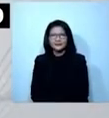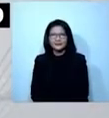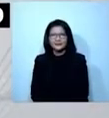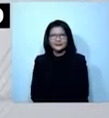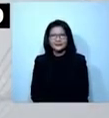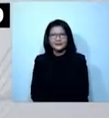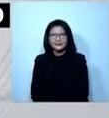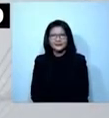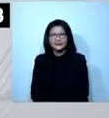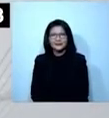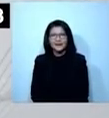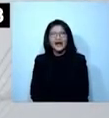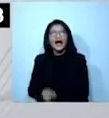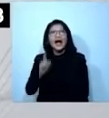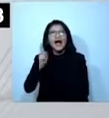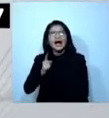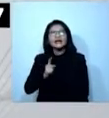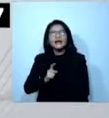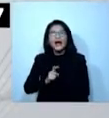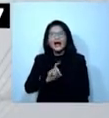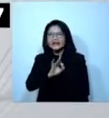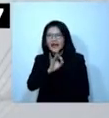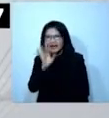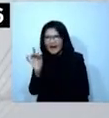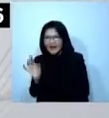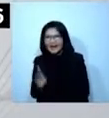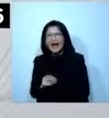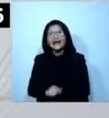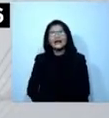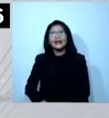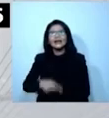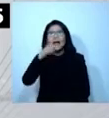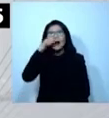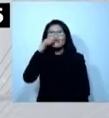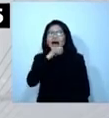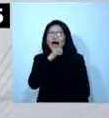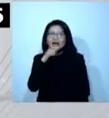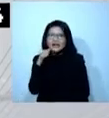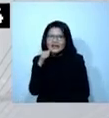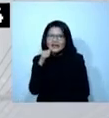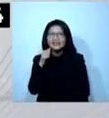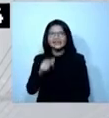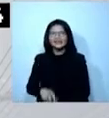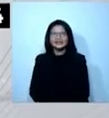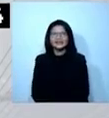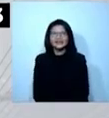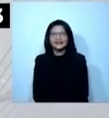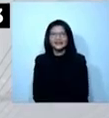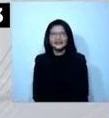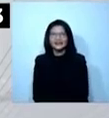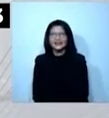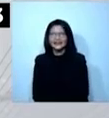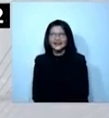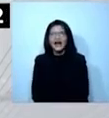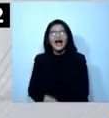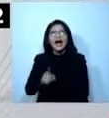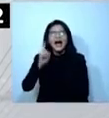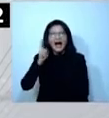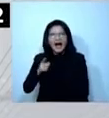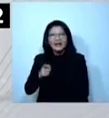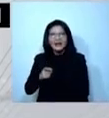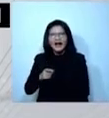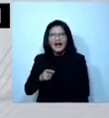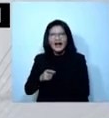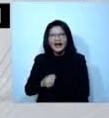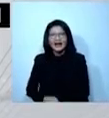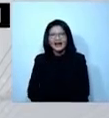yang disampaikan ke KPU. Nah sementara tadi yang sudah Mas Anies, Pak Prabowo, misalnya contoh paling